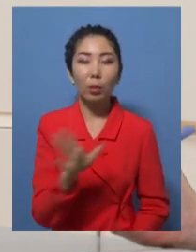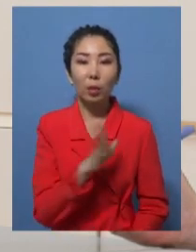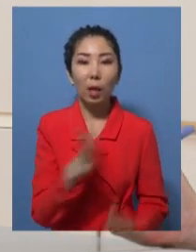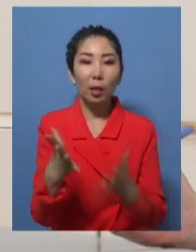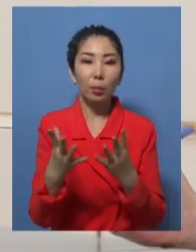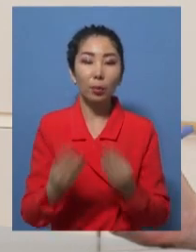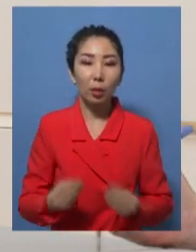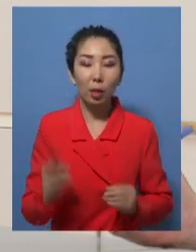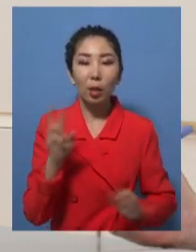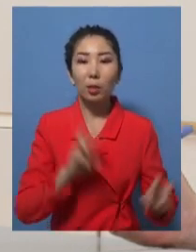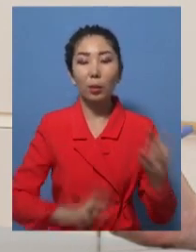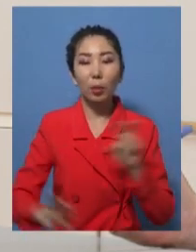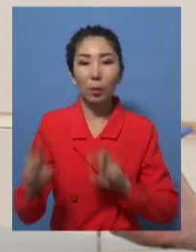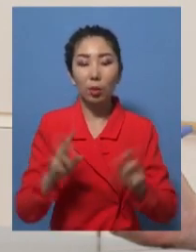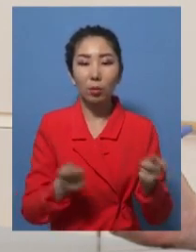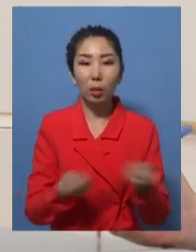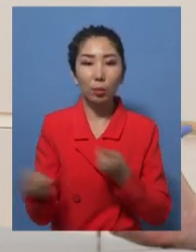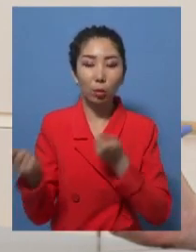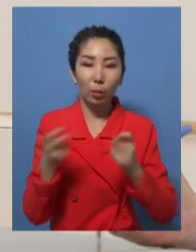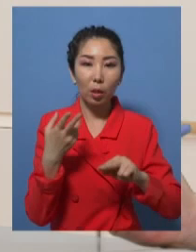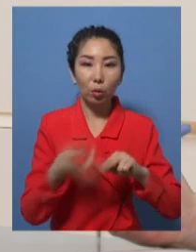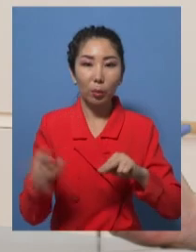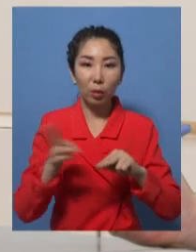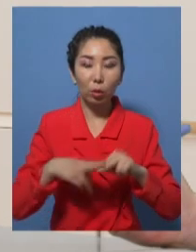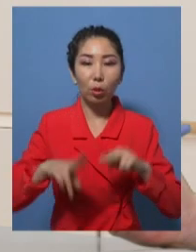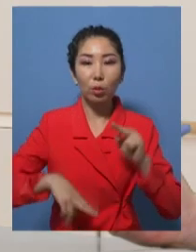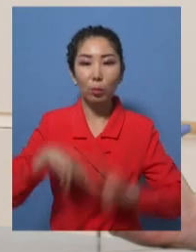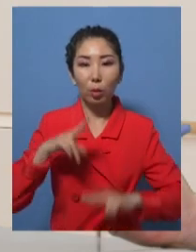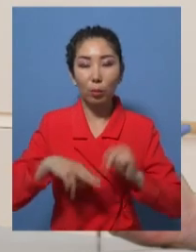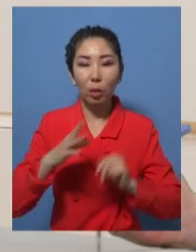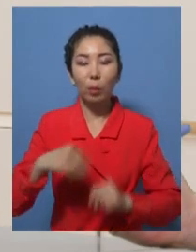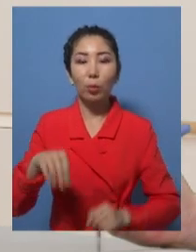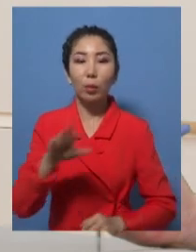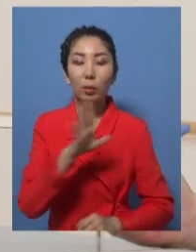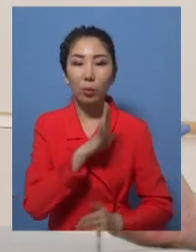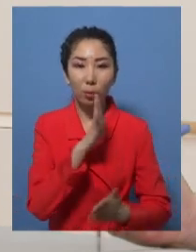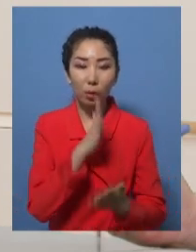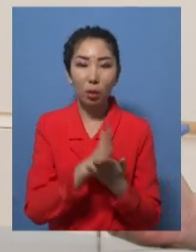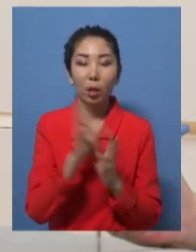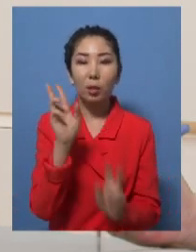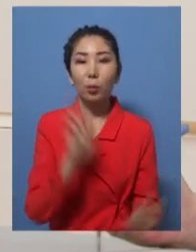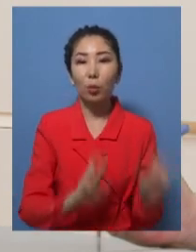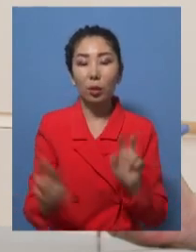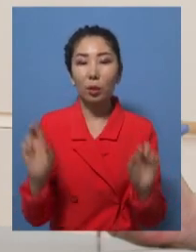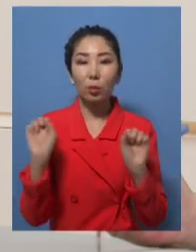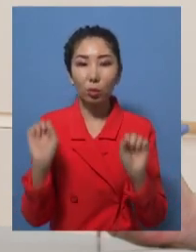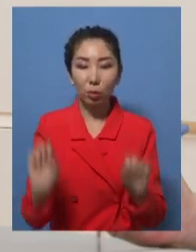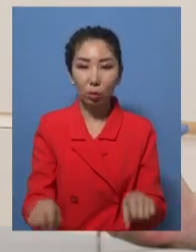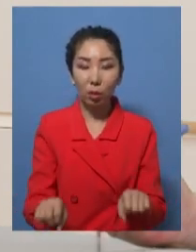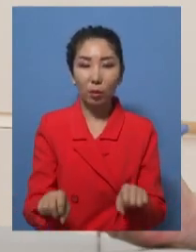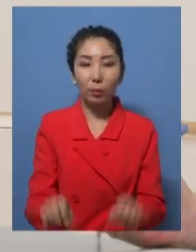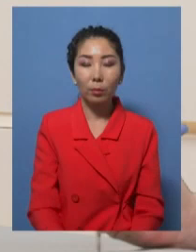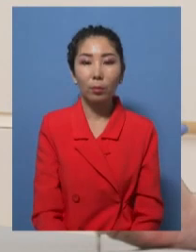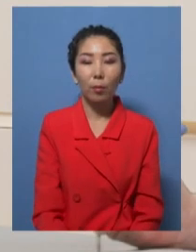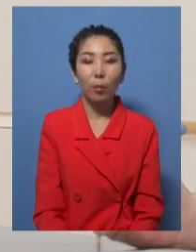алып сараптамаға жіберген. Яғни бұл топырақты жол құрылысына пайдалануға бола ма, болмай ма деген. Сосын сараптама болады дегеннен кейін олар сол жерден